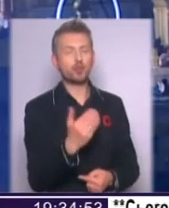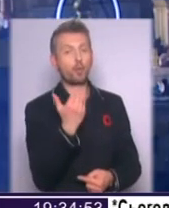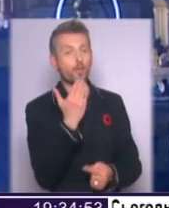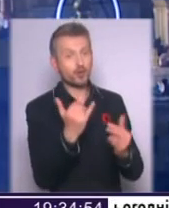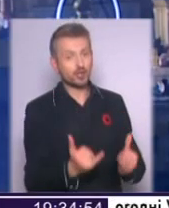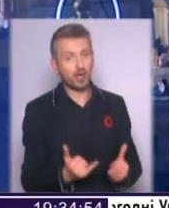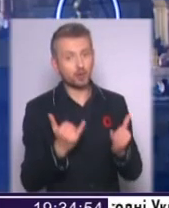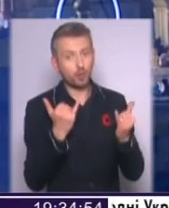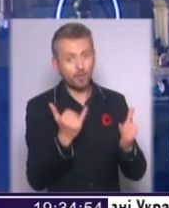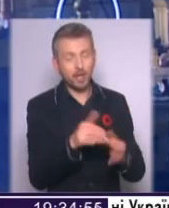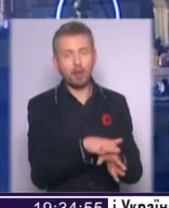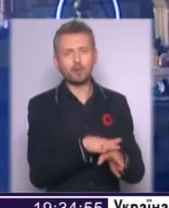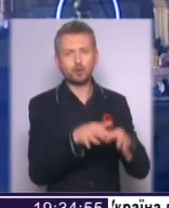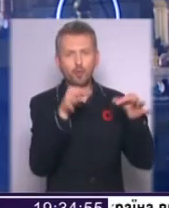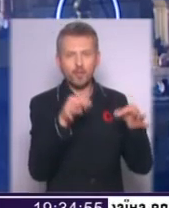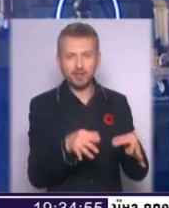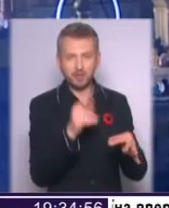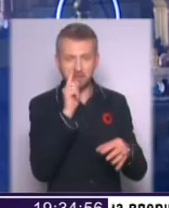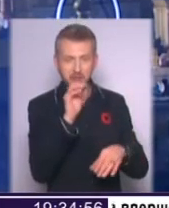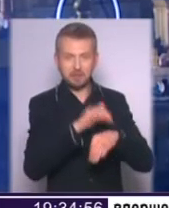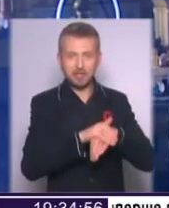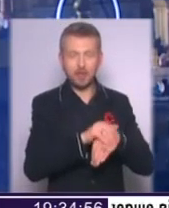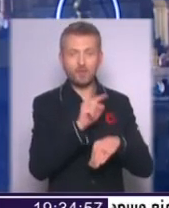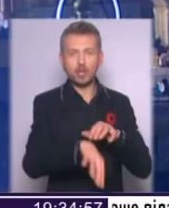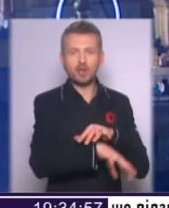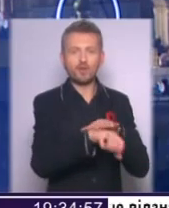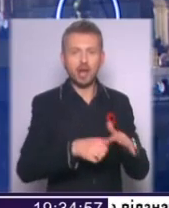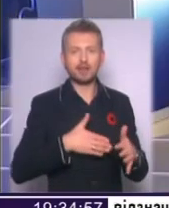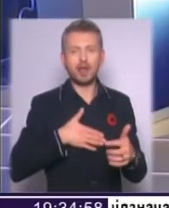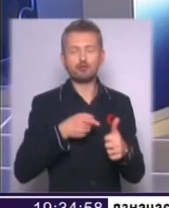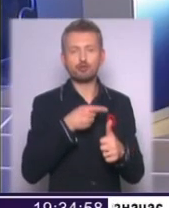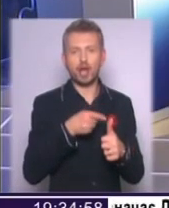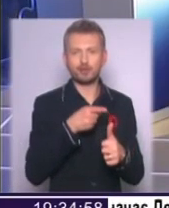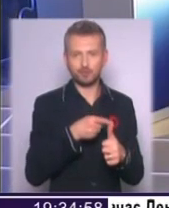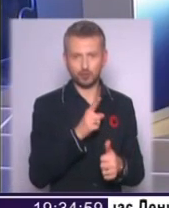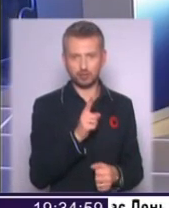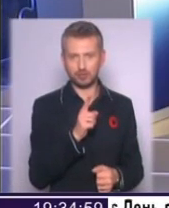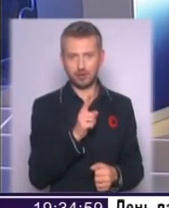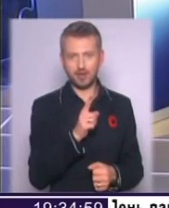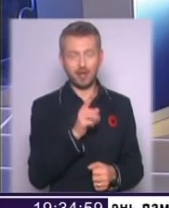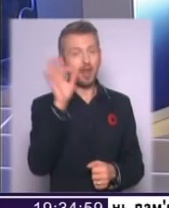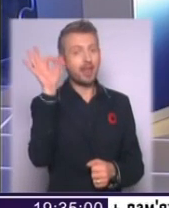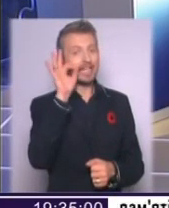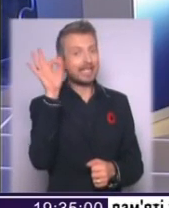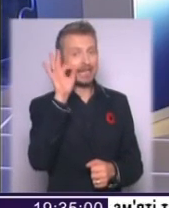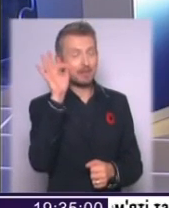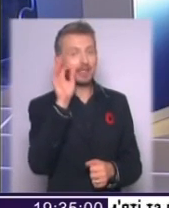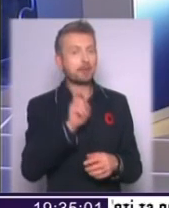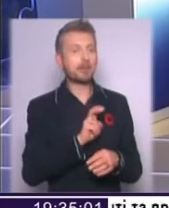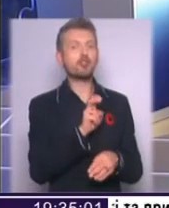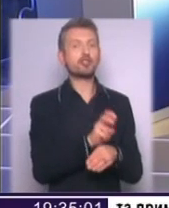шановний, абсолютно вірно підмітили, що вони вкрали нашу назву. Німці прийшли